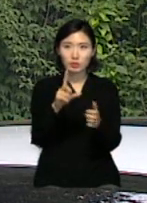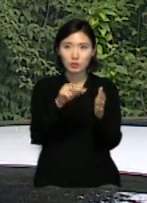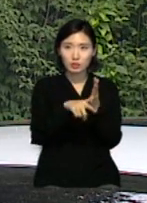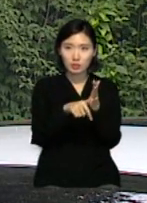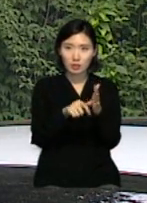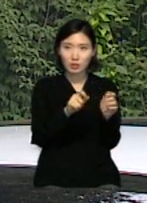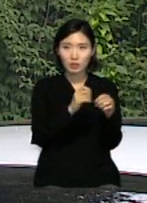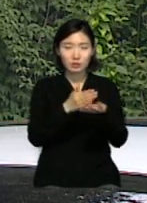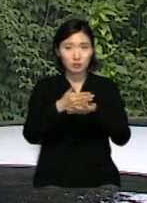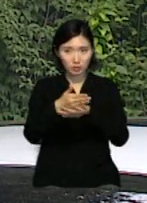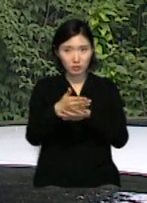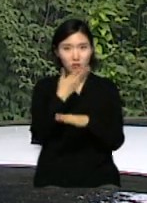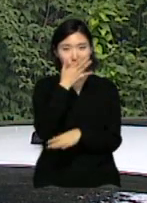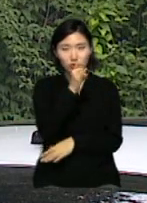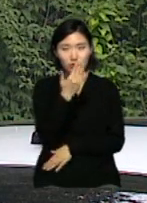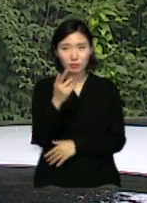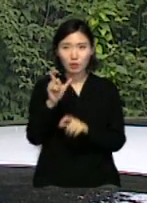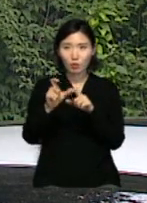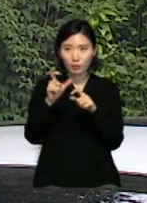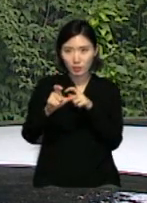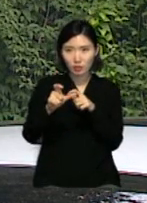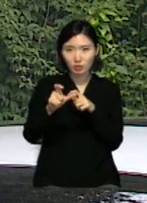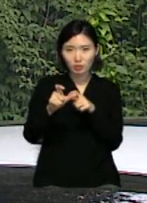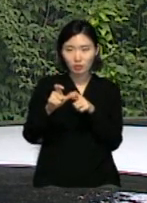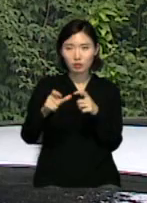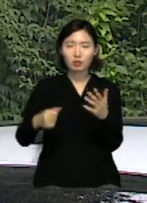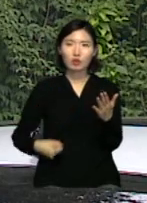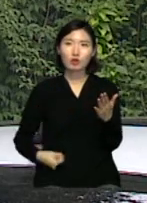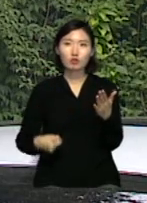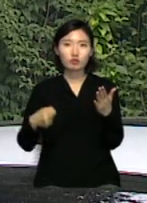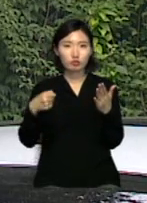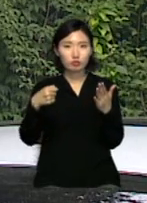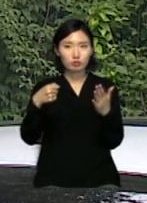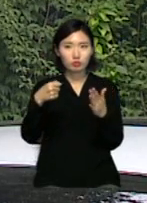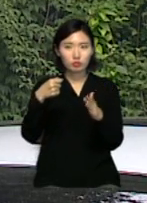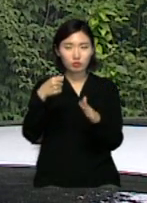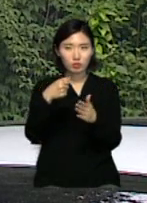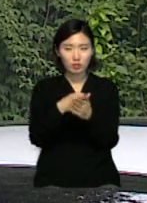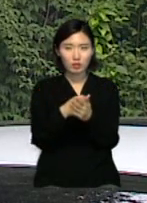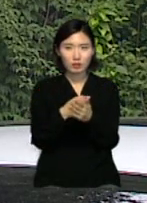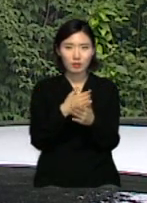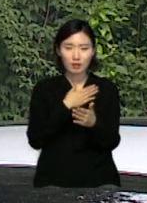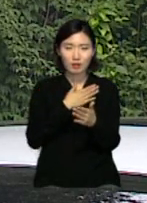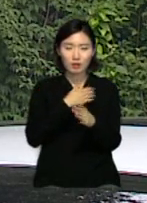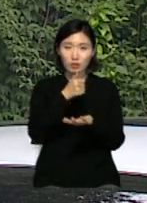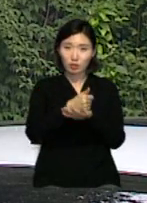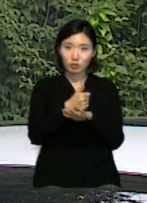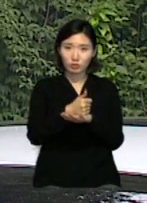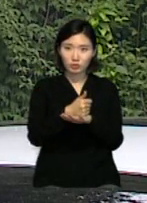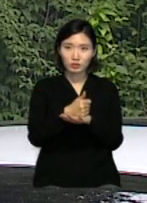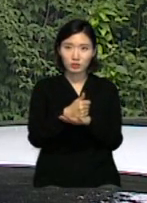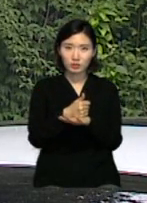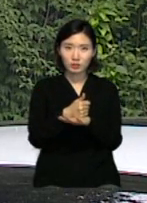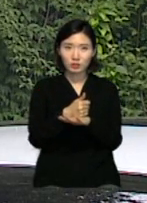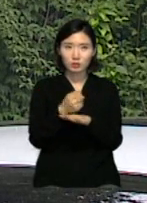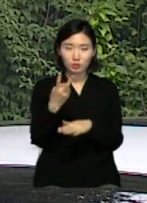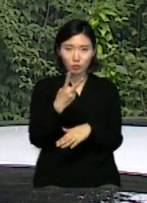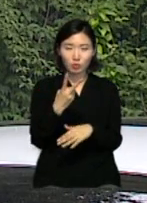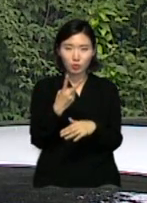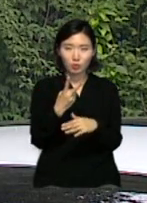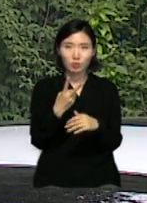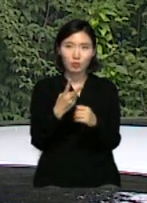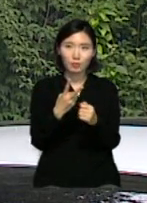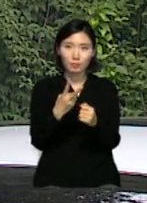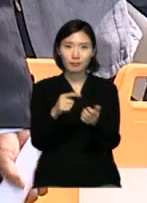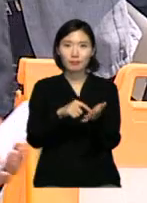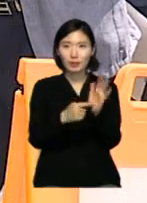뭐 늦춰질 수도 있을 수 있는데 고민하다가 어떡하심 하다가 이렇게 하더라도 아 내가 결국은 이 길로 갔겠구나 하는 생각은 좀 들어요